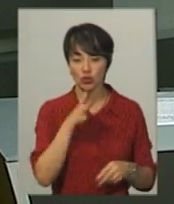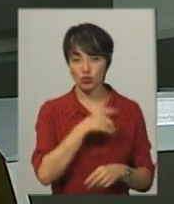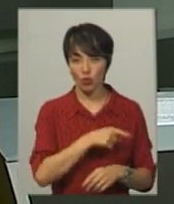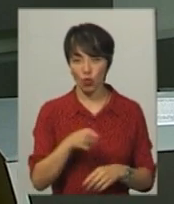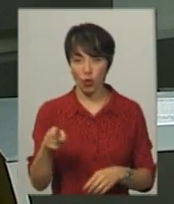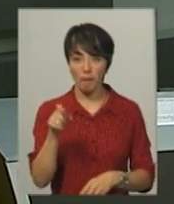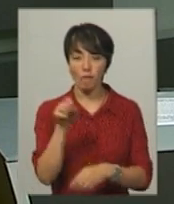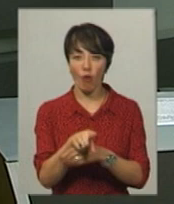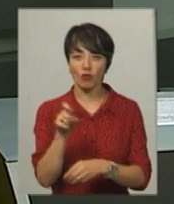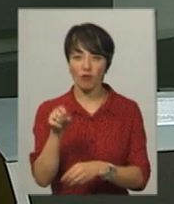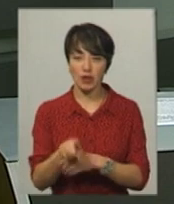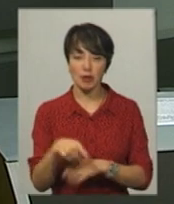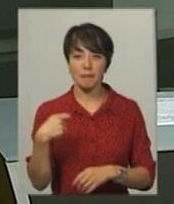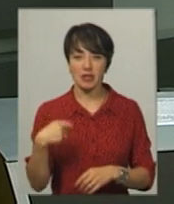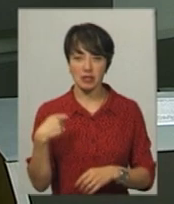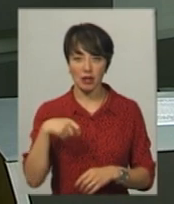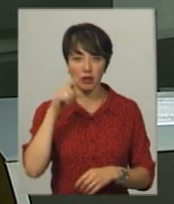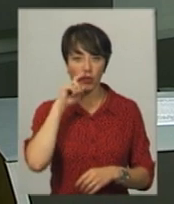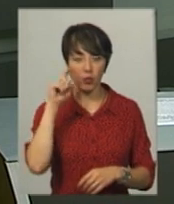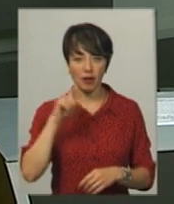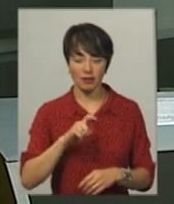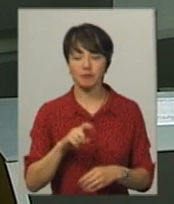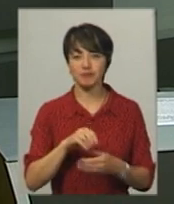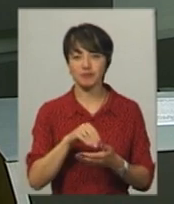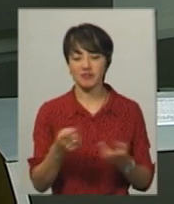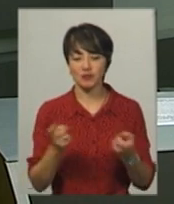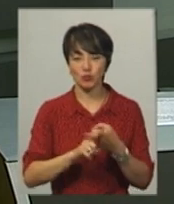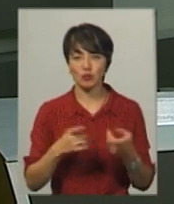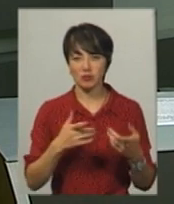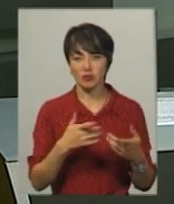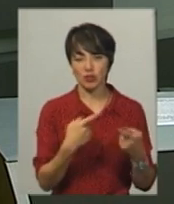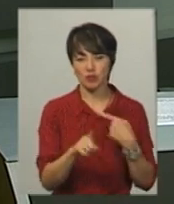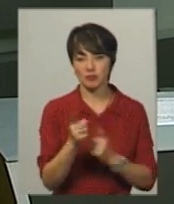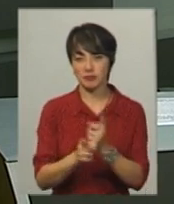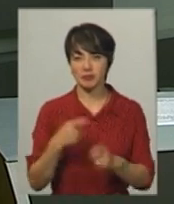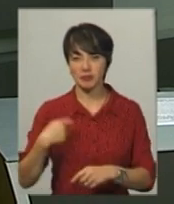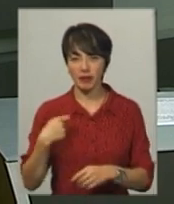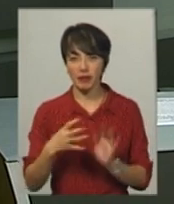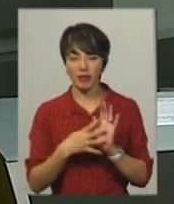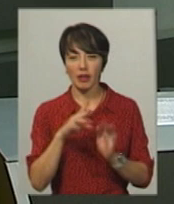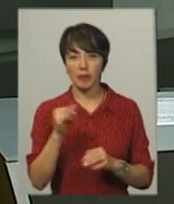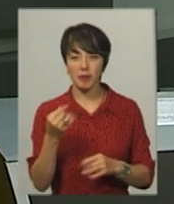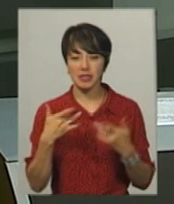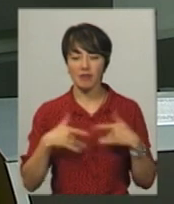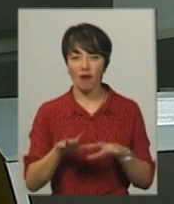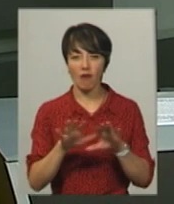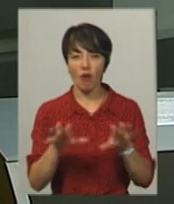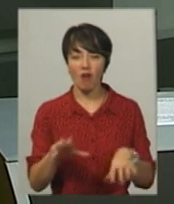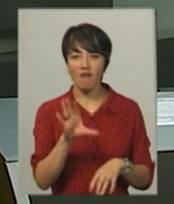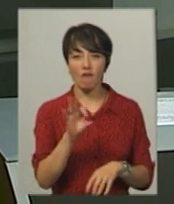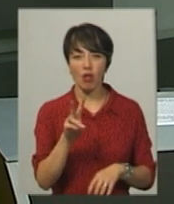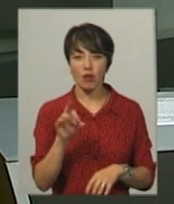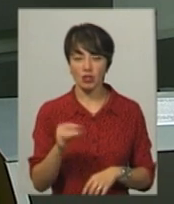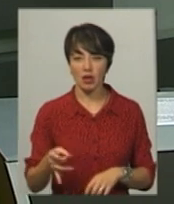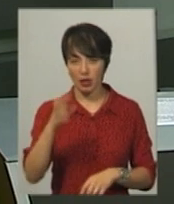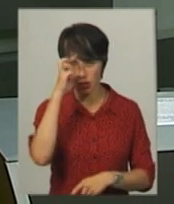строку повноважень президента України. Нагадаємо, що 9 липня президентом було звільнено голову Волочиської